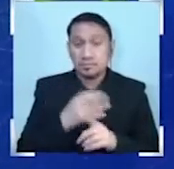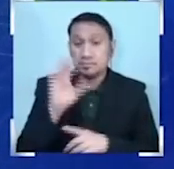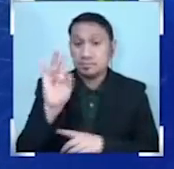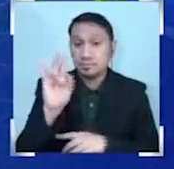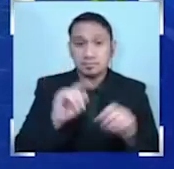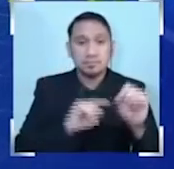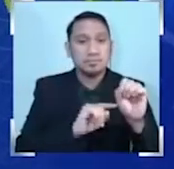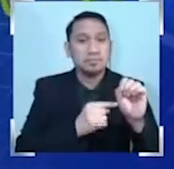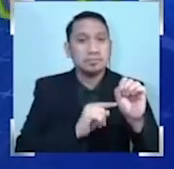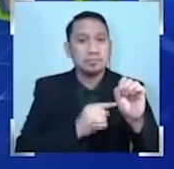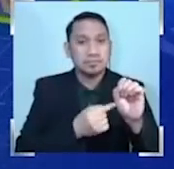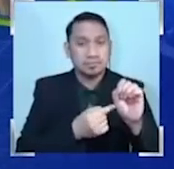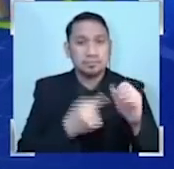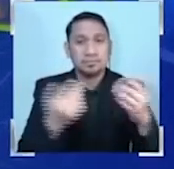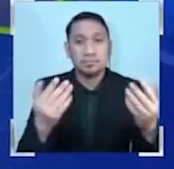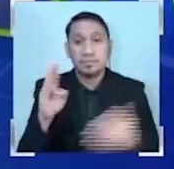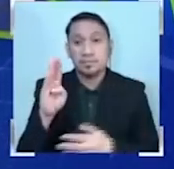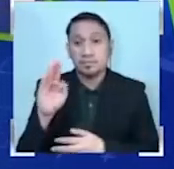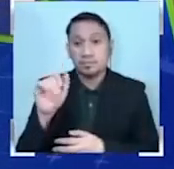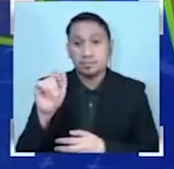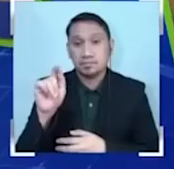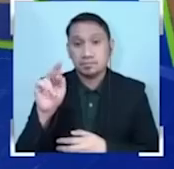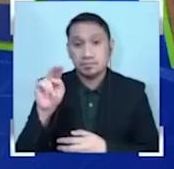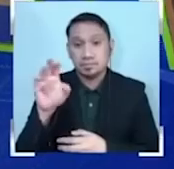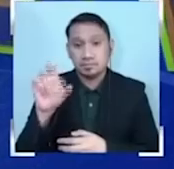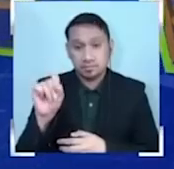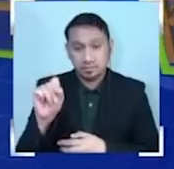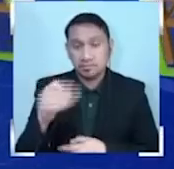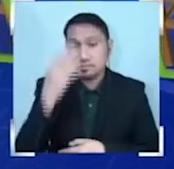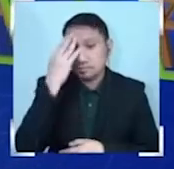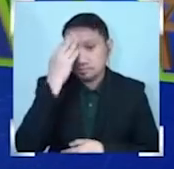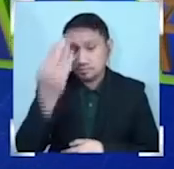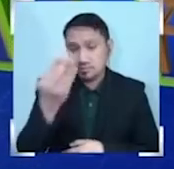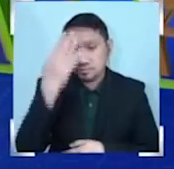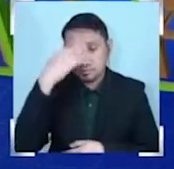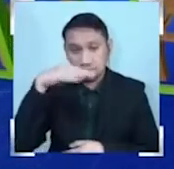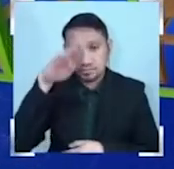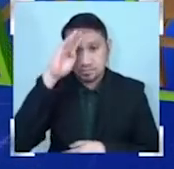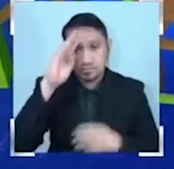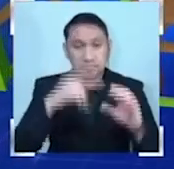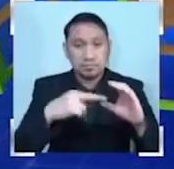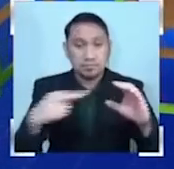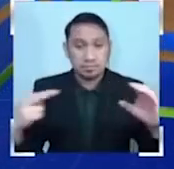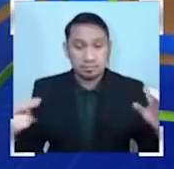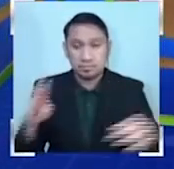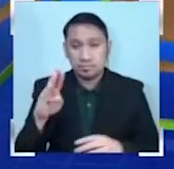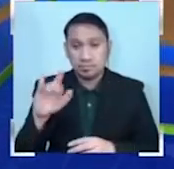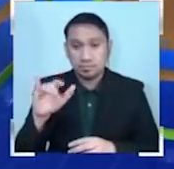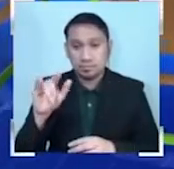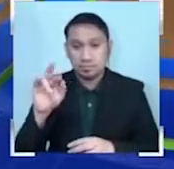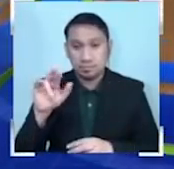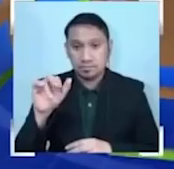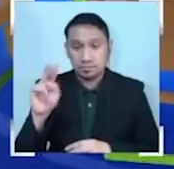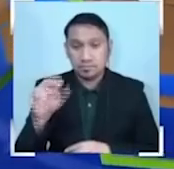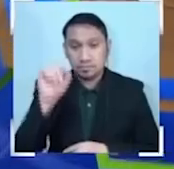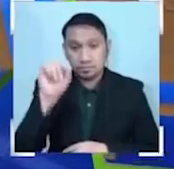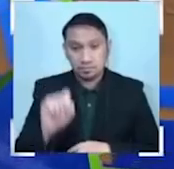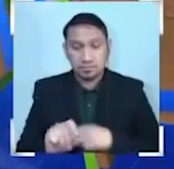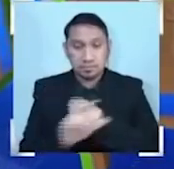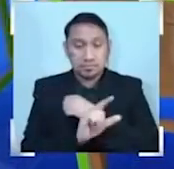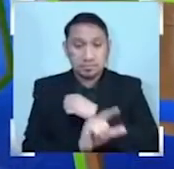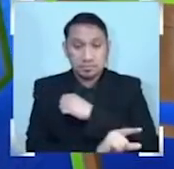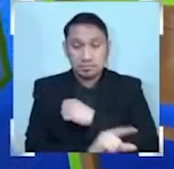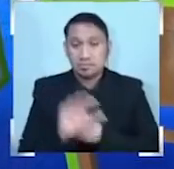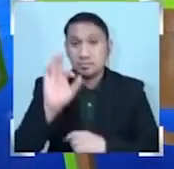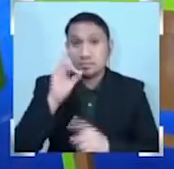yan sa Batanes, Bulacan, Cavite, Rizal, Biliran at Southern Leyte. February 9 naman sa